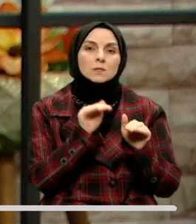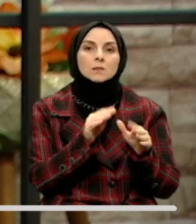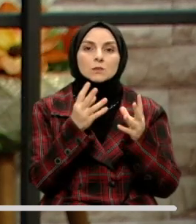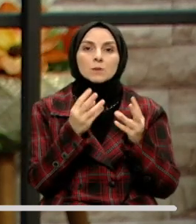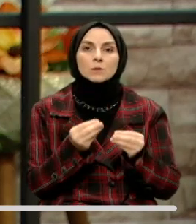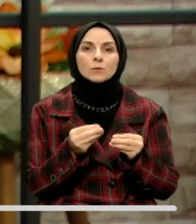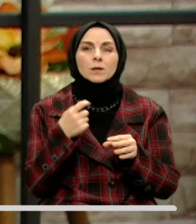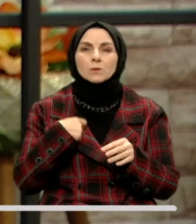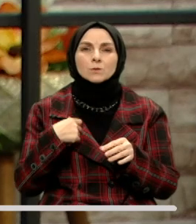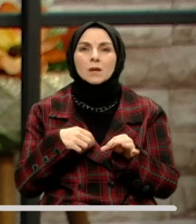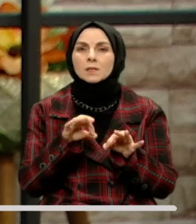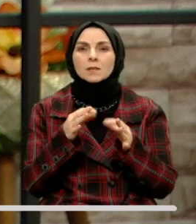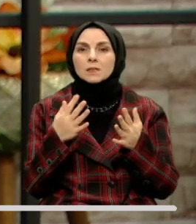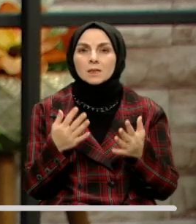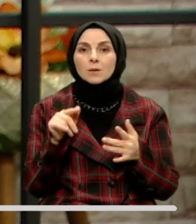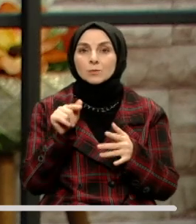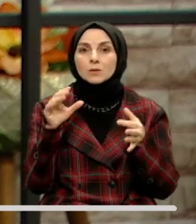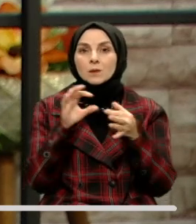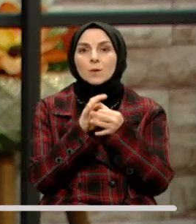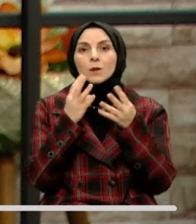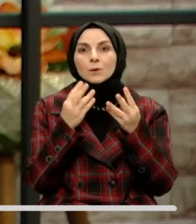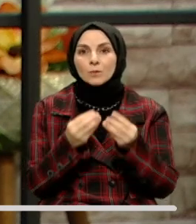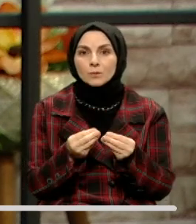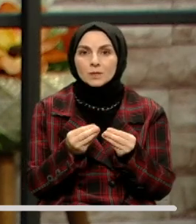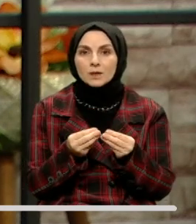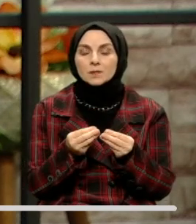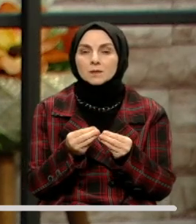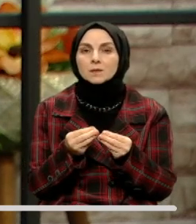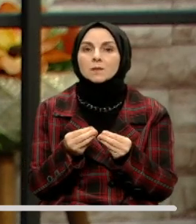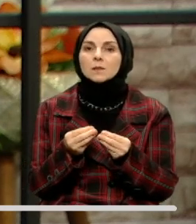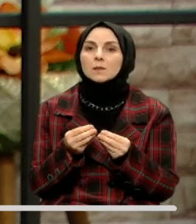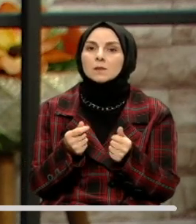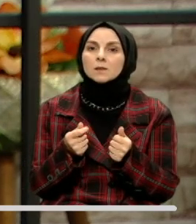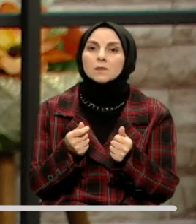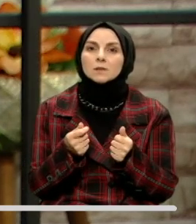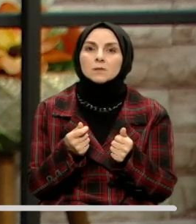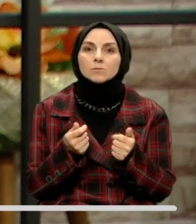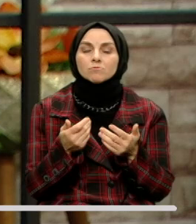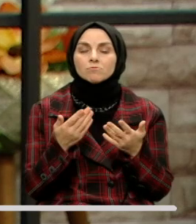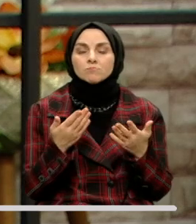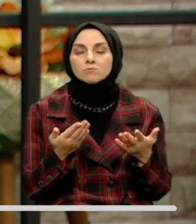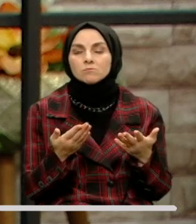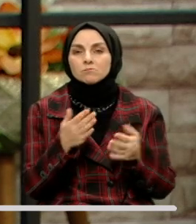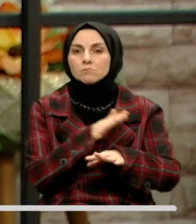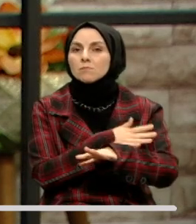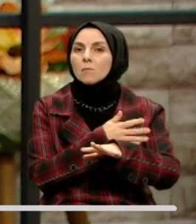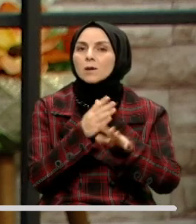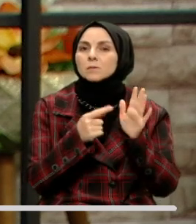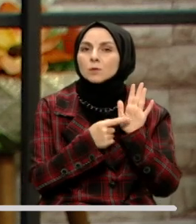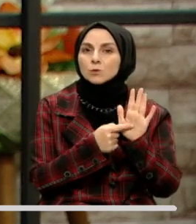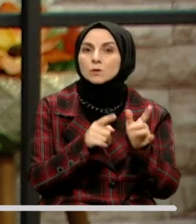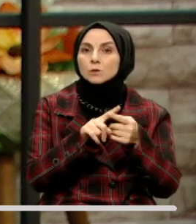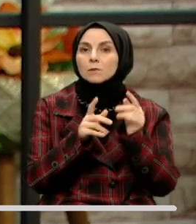yetenekleri neler? Bunlarla ilgili envanterler uyguluyoruz. Bu envanterlerin yanında meslekleri tanıtıyoruz. Ve bunlar ne